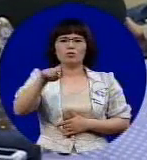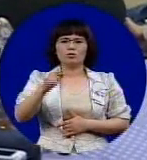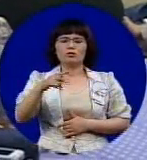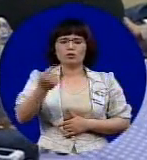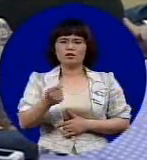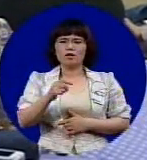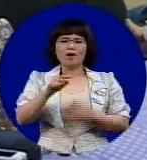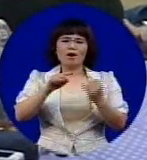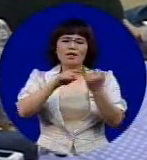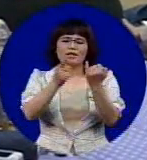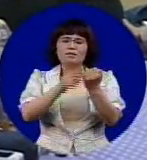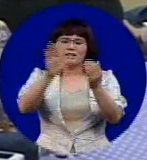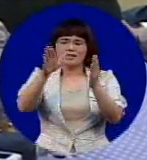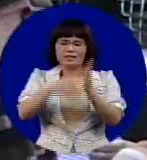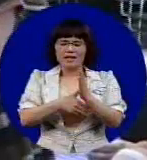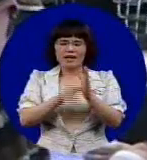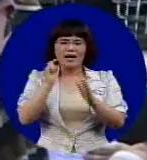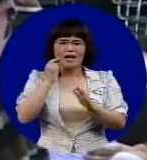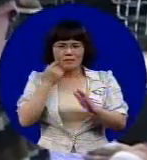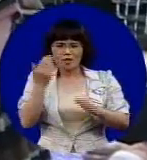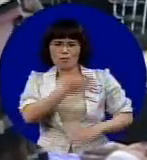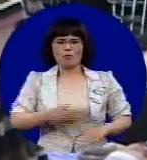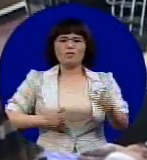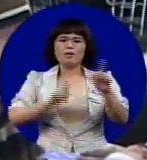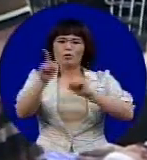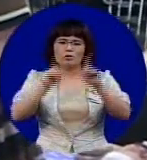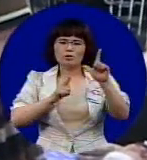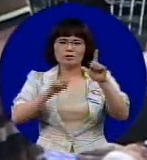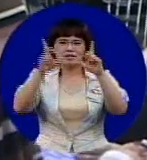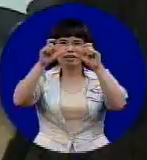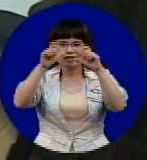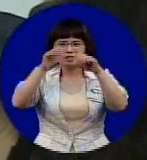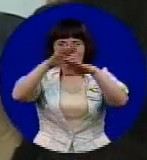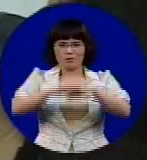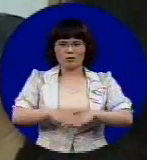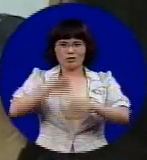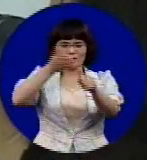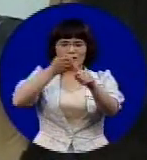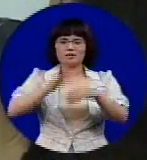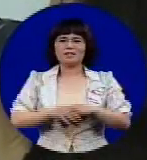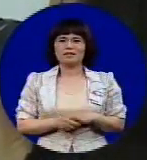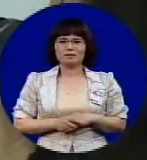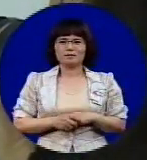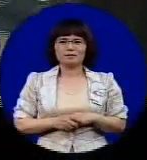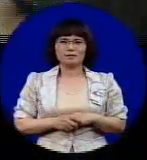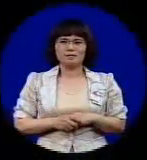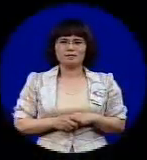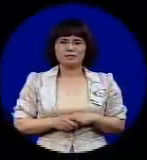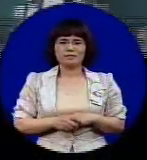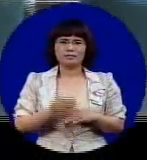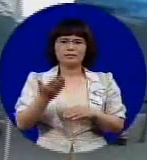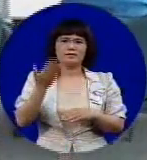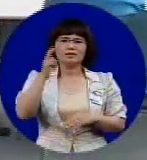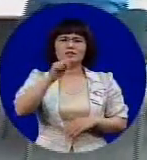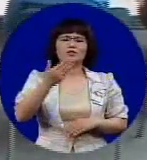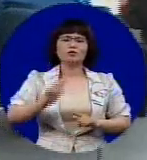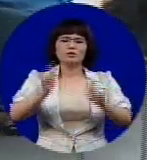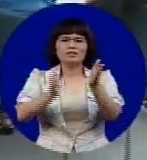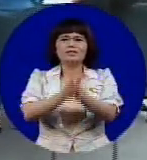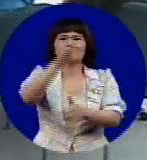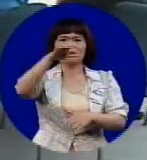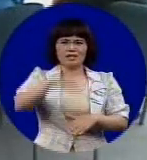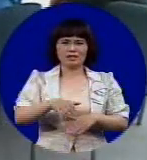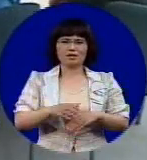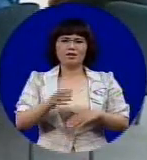보건소에서 임신 10개월 생애 가장 크고 아름다운 변화를 사진으로 남겨보시기 바랍니다. 지난